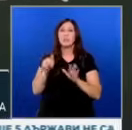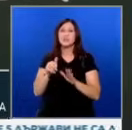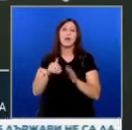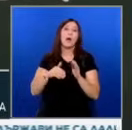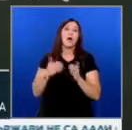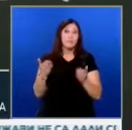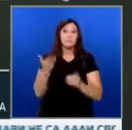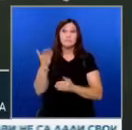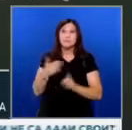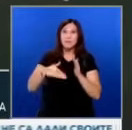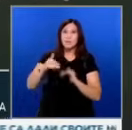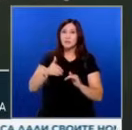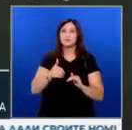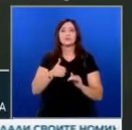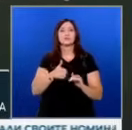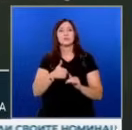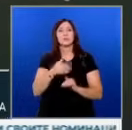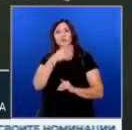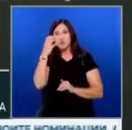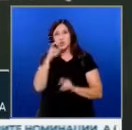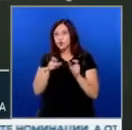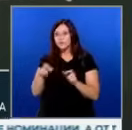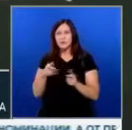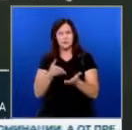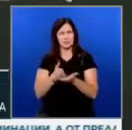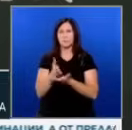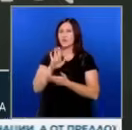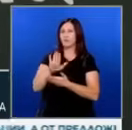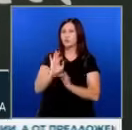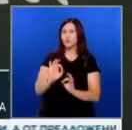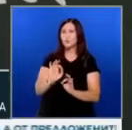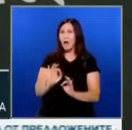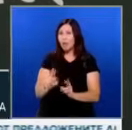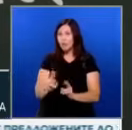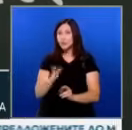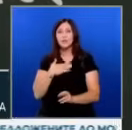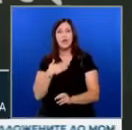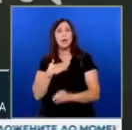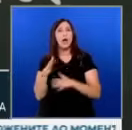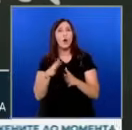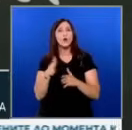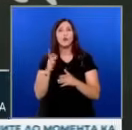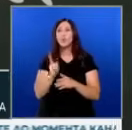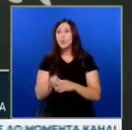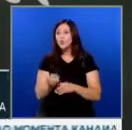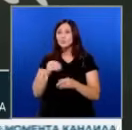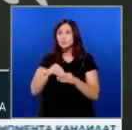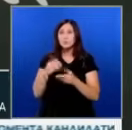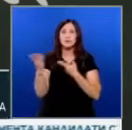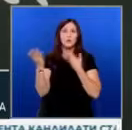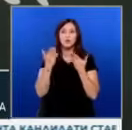човека. Според вас нормално ли е да има хора, които да са в учебната система, да са учители,